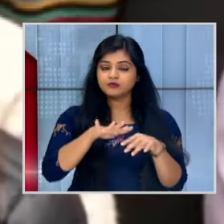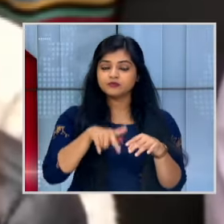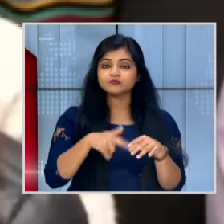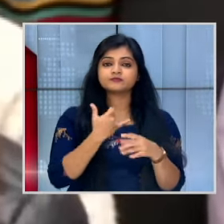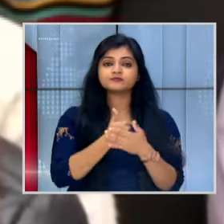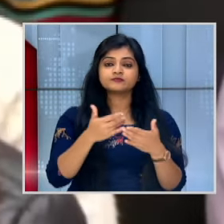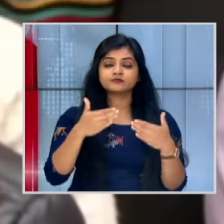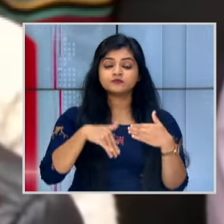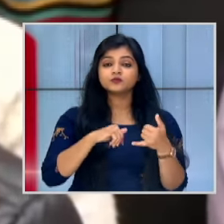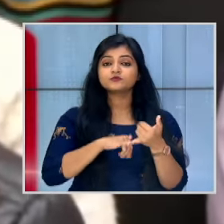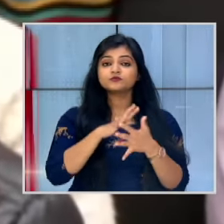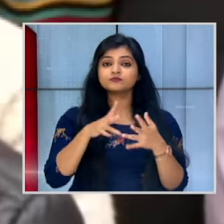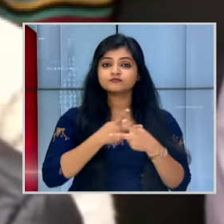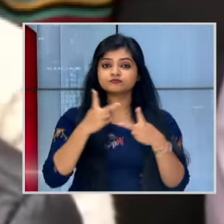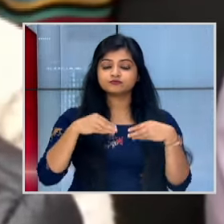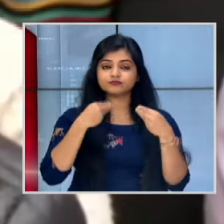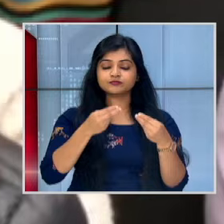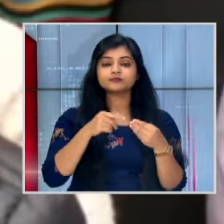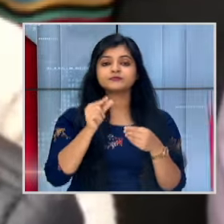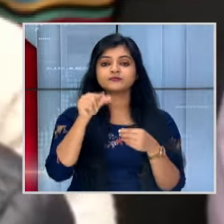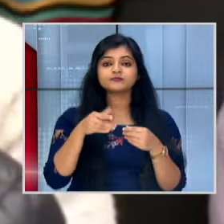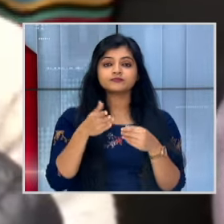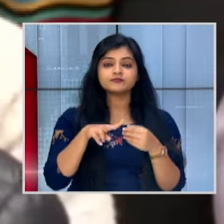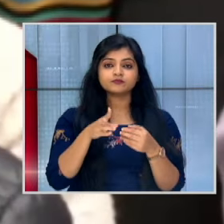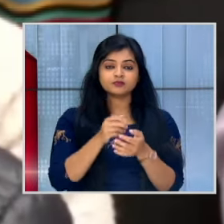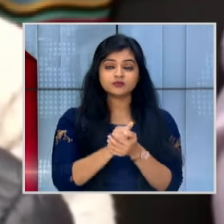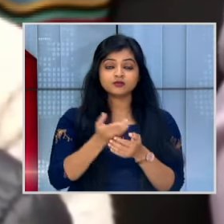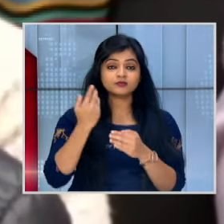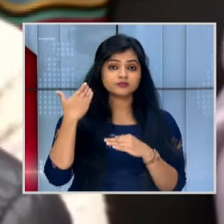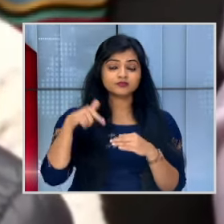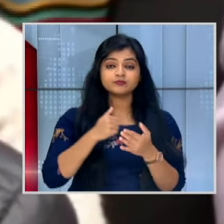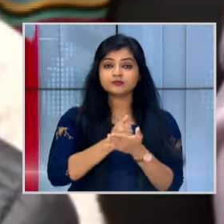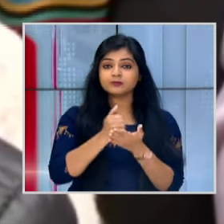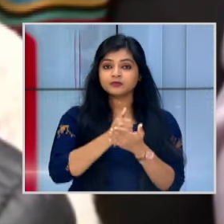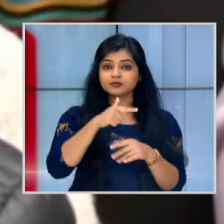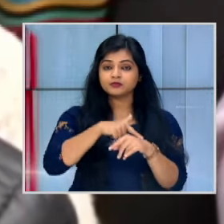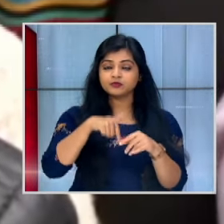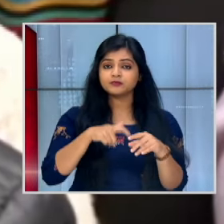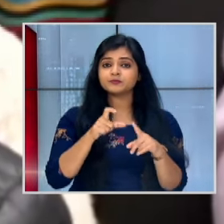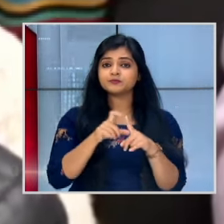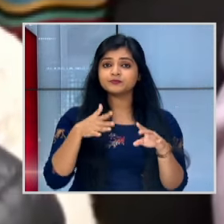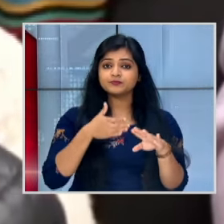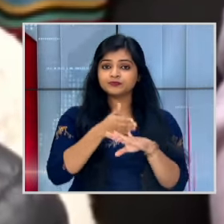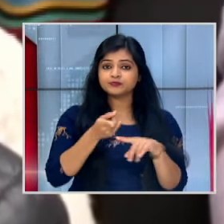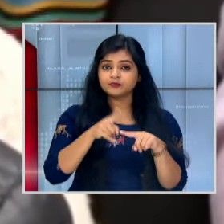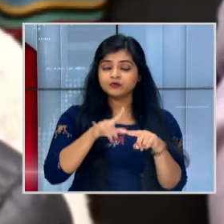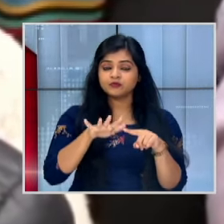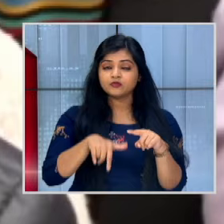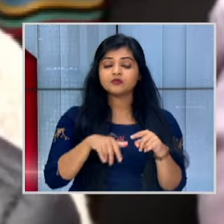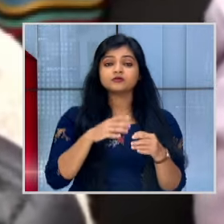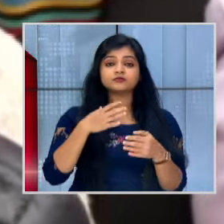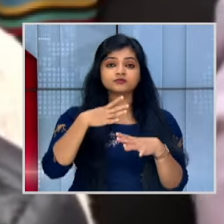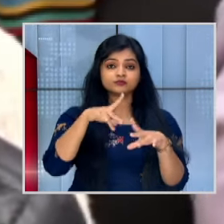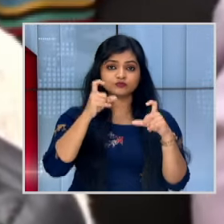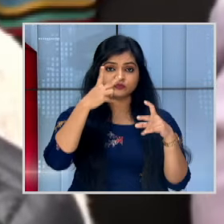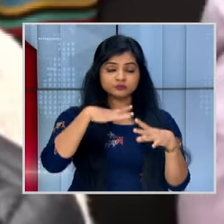വിനേഷ് ഫോഗട്ട് തന്നെയാണ് പിന്മാറുന്ന കാര്യം അറിയിച്ചത്. കഴിഞ്ഞ ദിവസം പരിശീലനത്തിനിടെ പരുക്കേറ്റ താരം മെഡിക്കൽ പരിശോധനകൾക്കും സ്കാനിങ്ങിനും